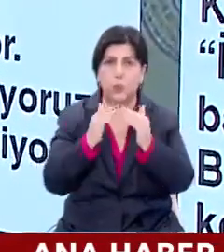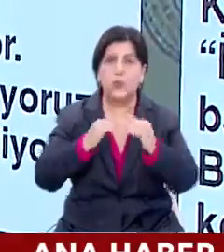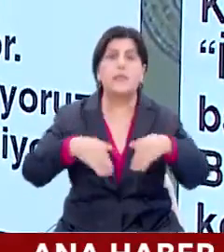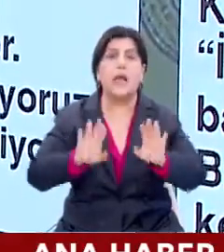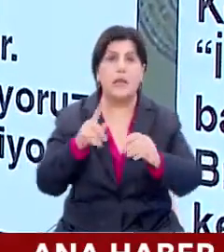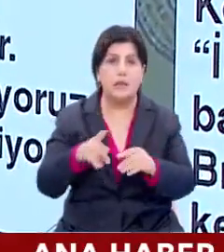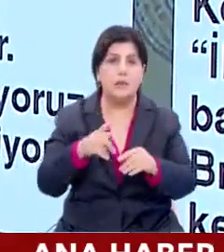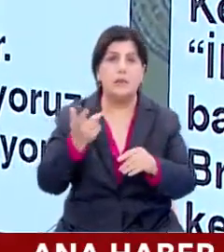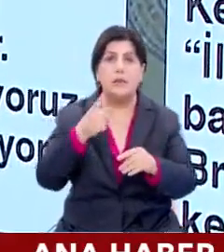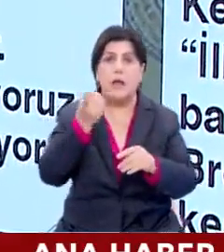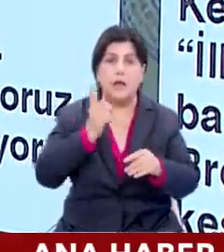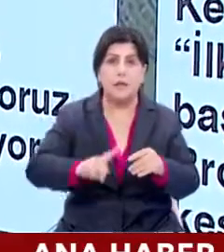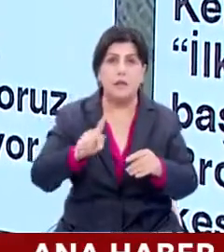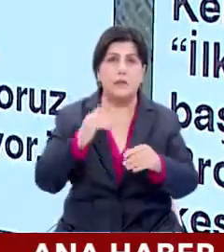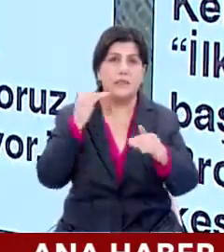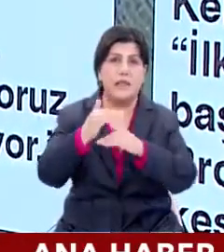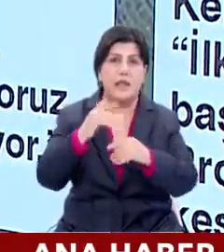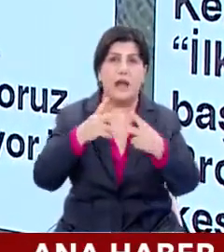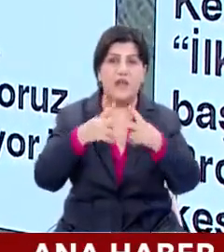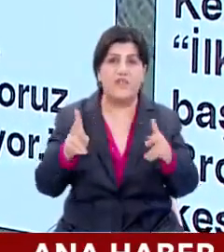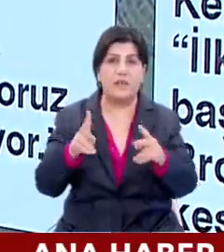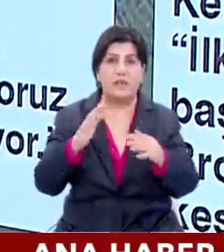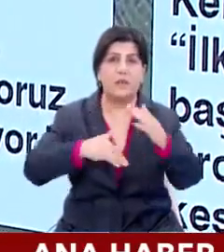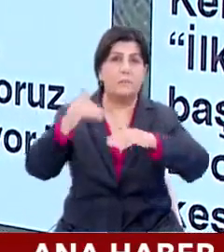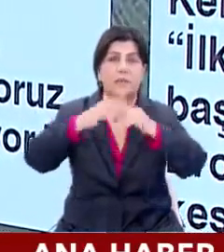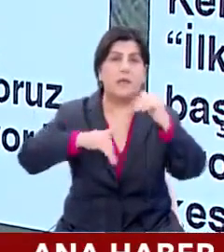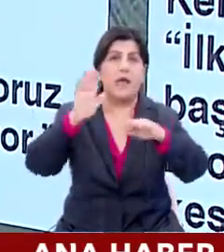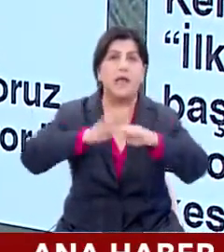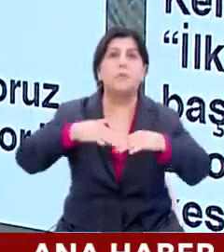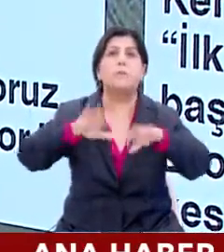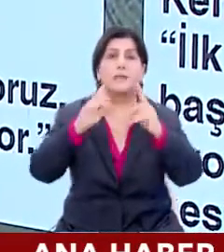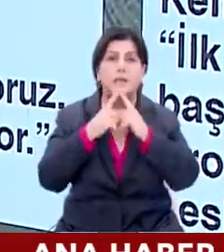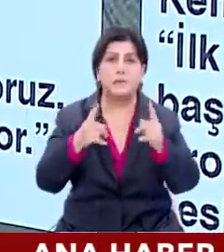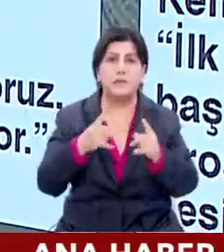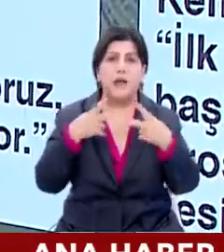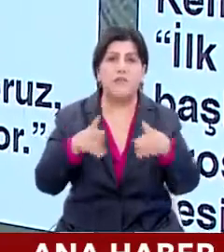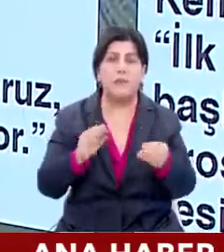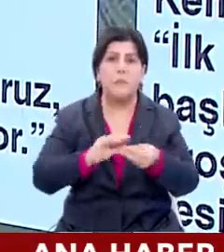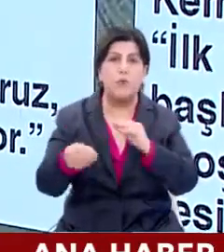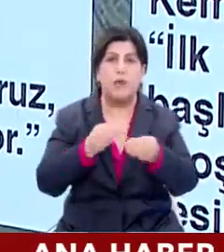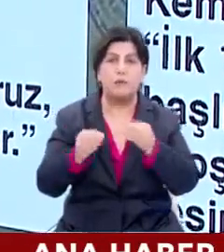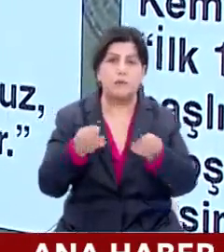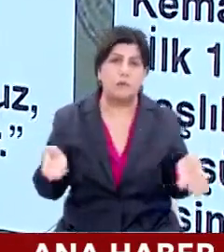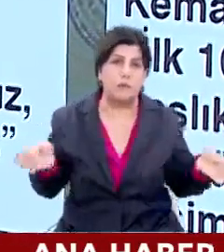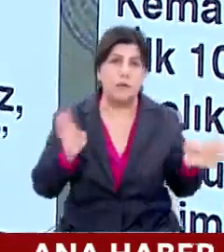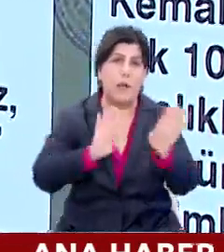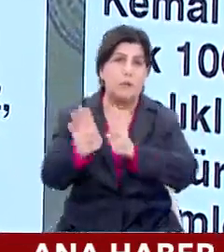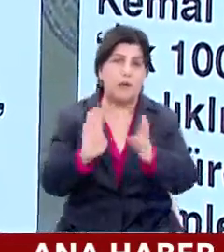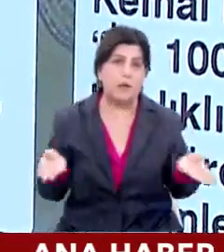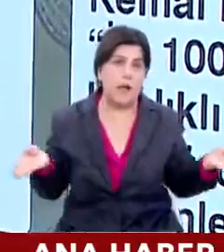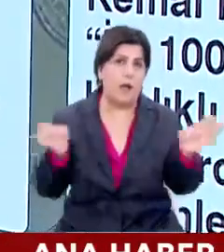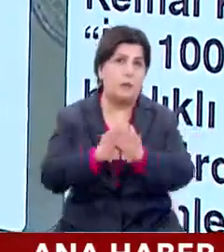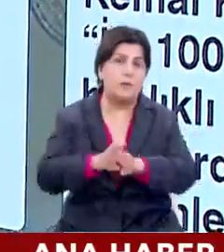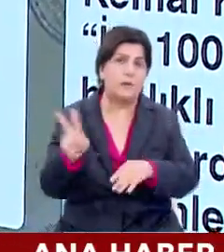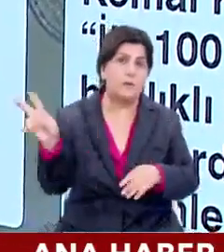değildir adaylığımı genel af üzerine bina etmedim dedi ve alt meselesinde de kapıları kapadı